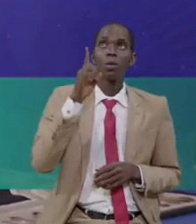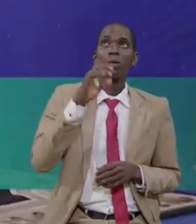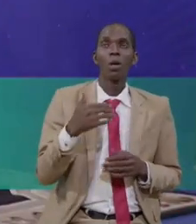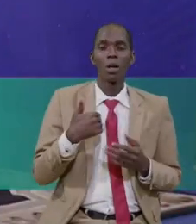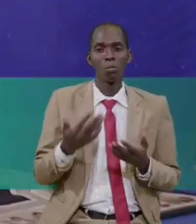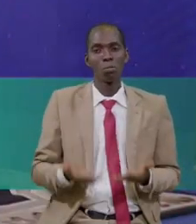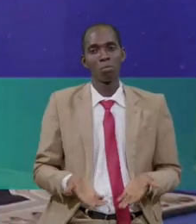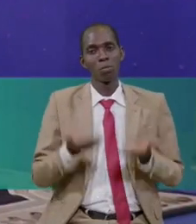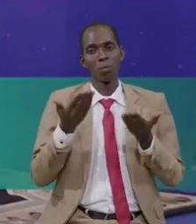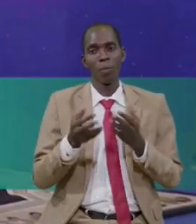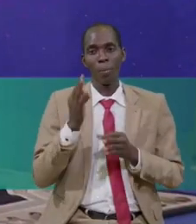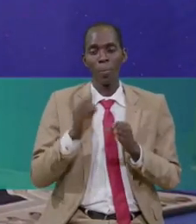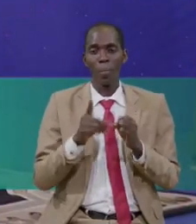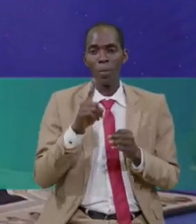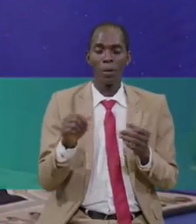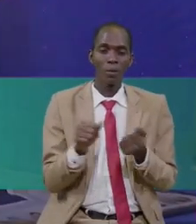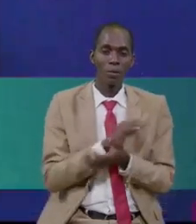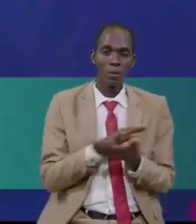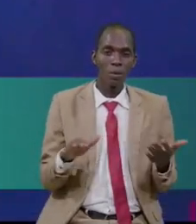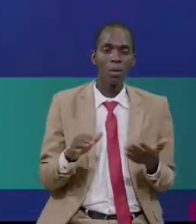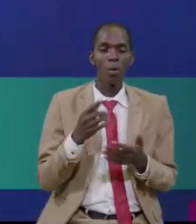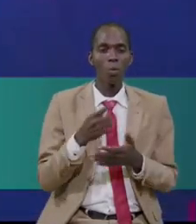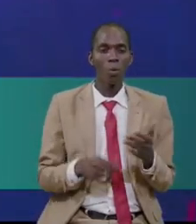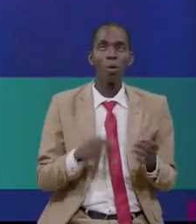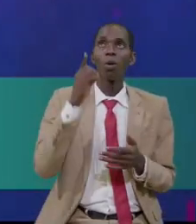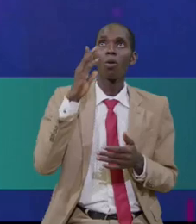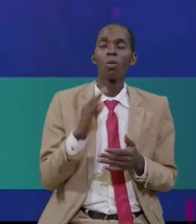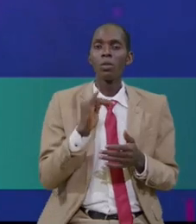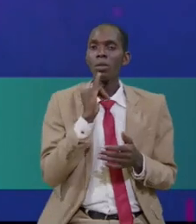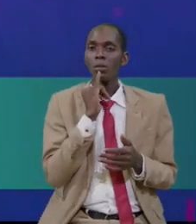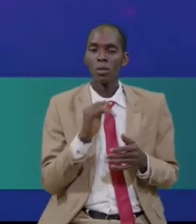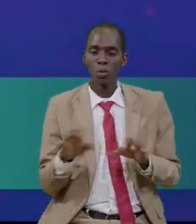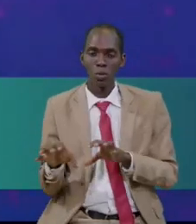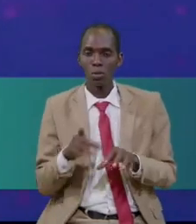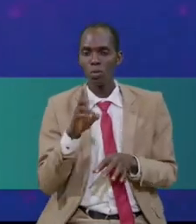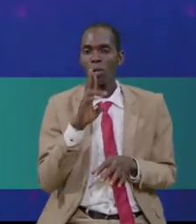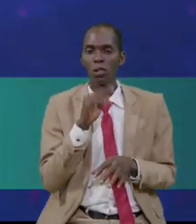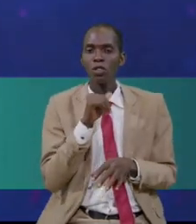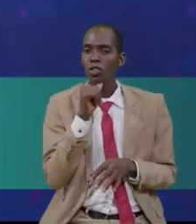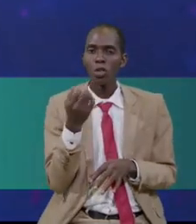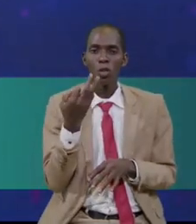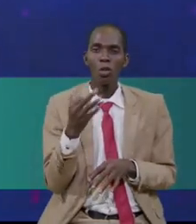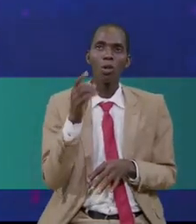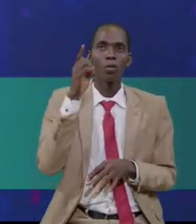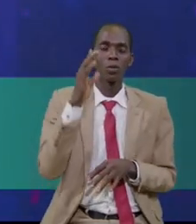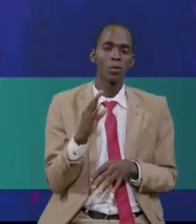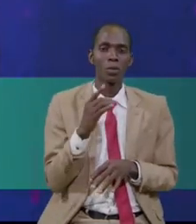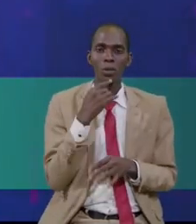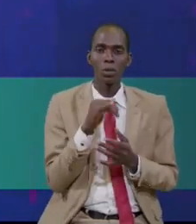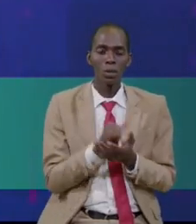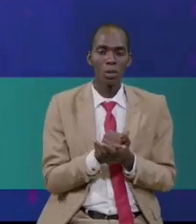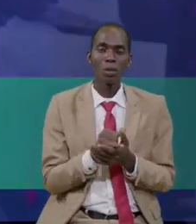dispersez ce que Dieu a rassemblé, vous n'êtes pas de Dieu. Il dit, c'est pourquoi Dieu